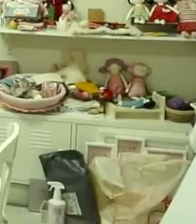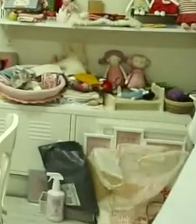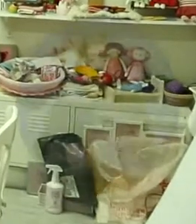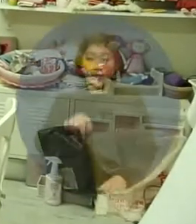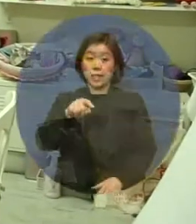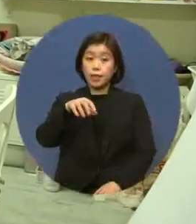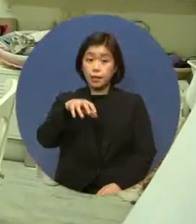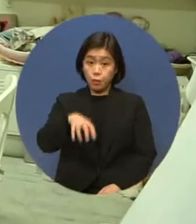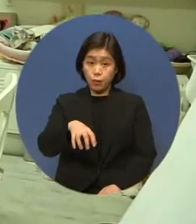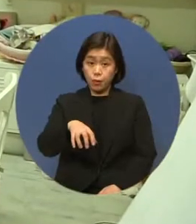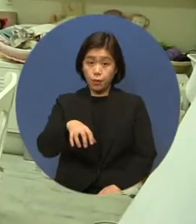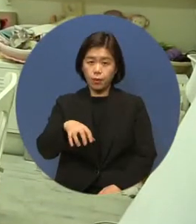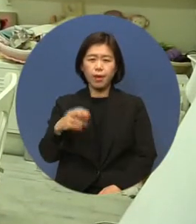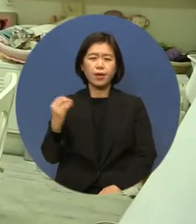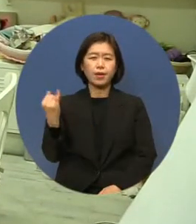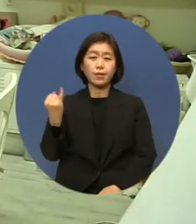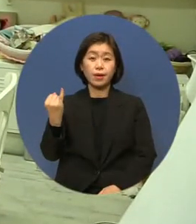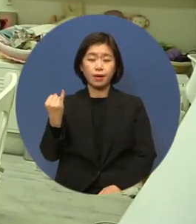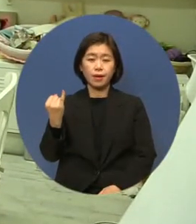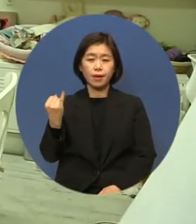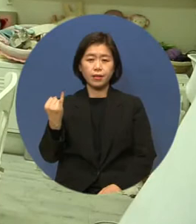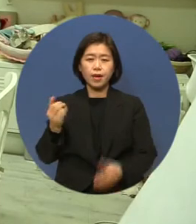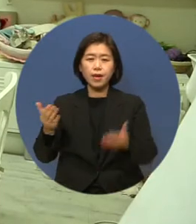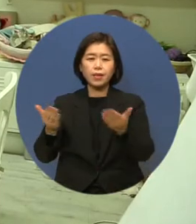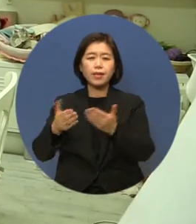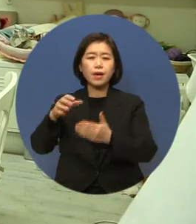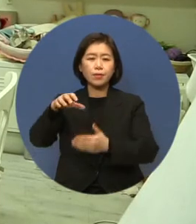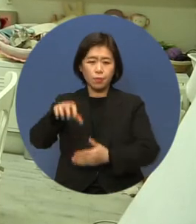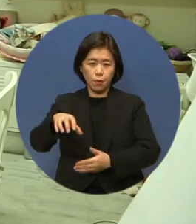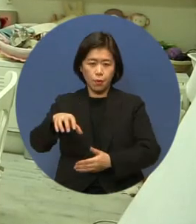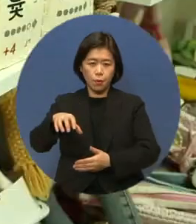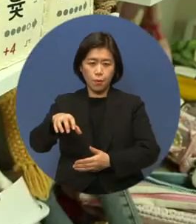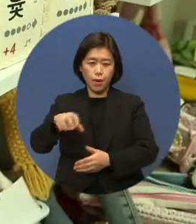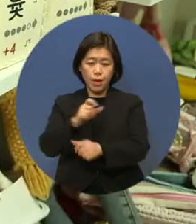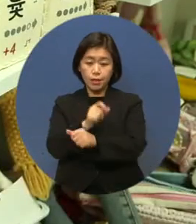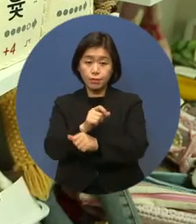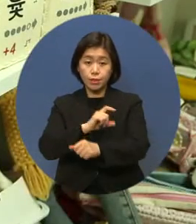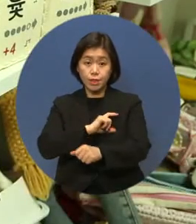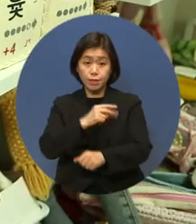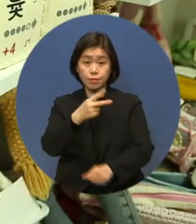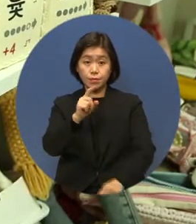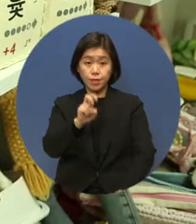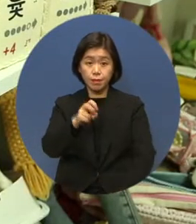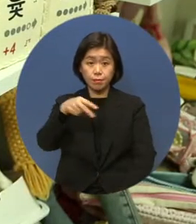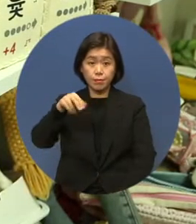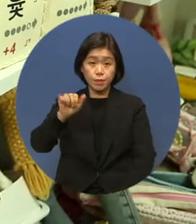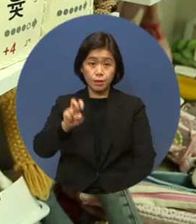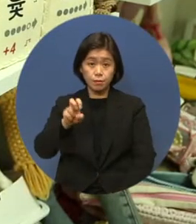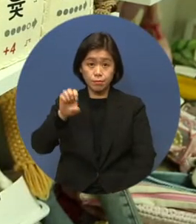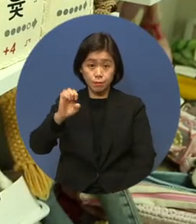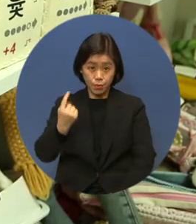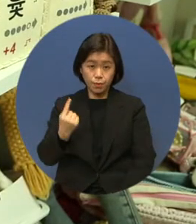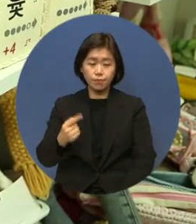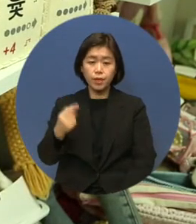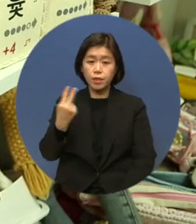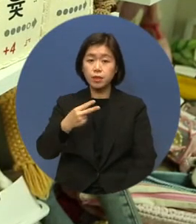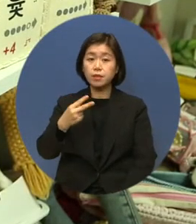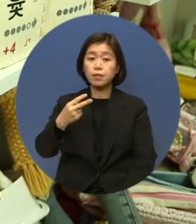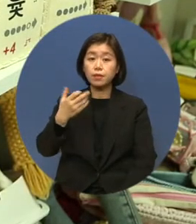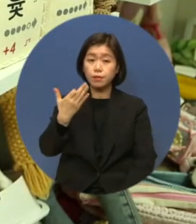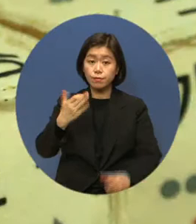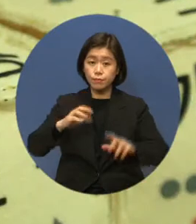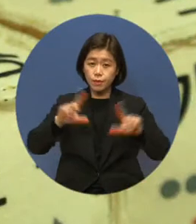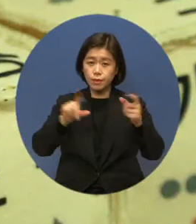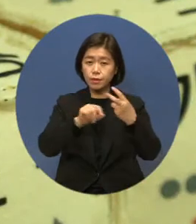이곳은 박귀선 대표의 일터이자 담심포의 사무실. 2019년 7월 설립부터